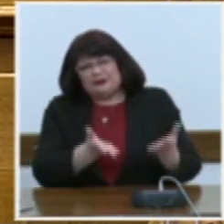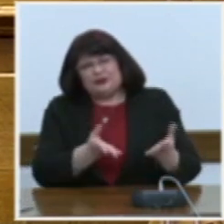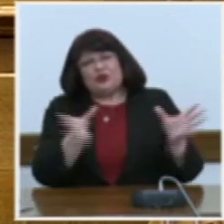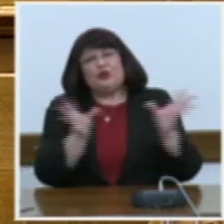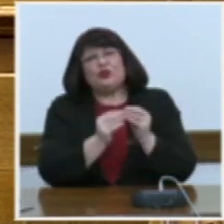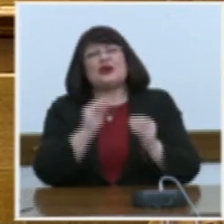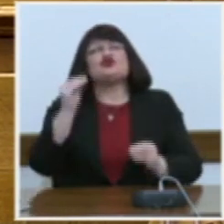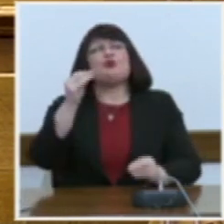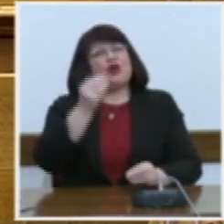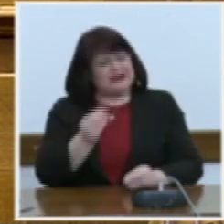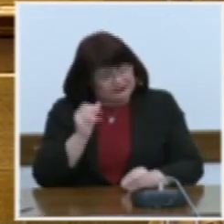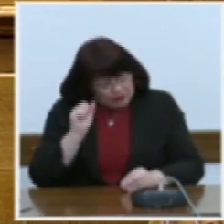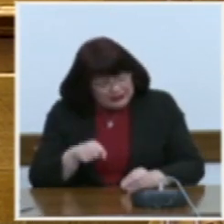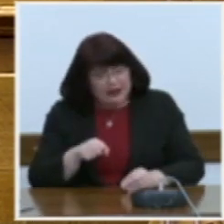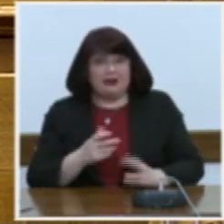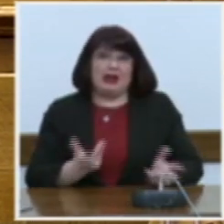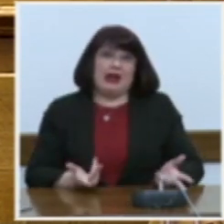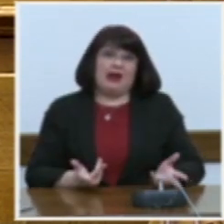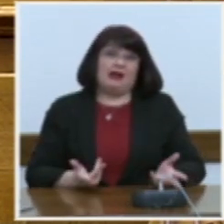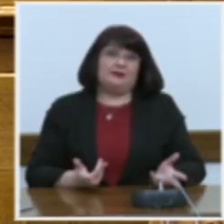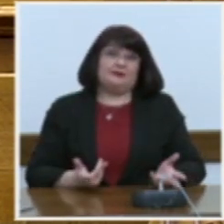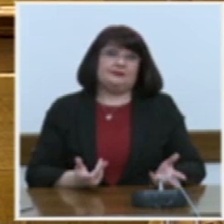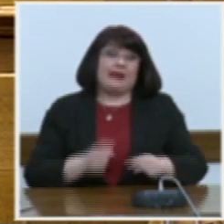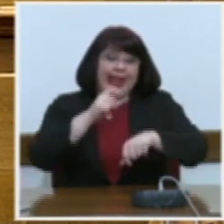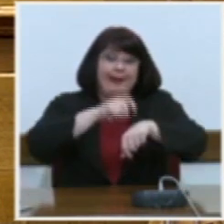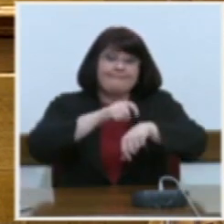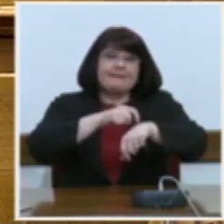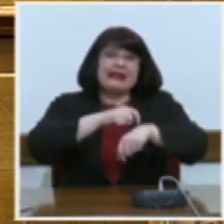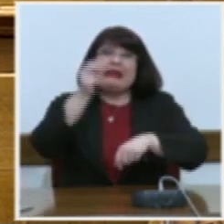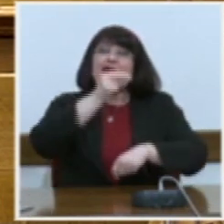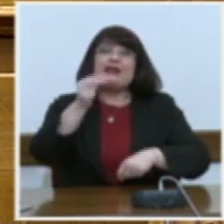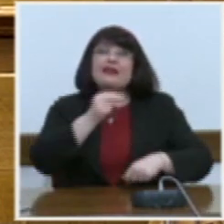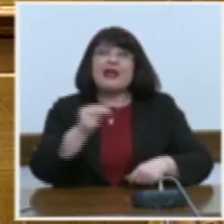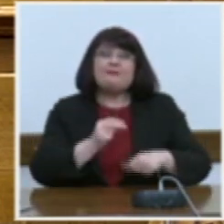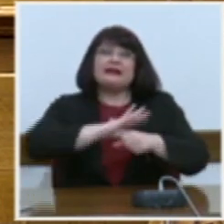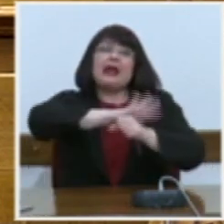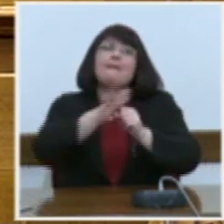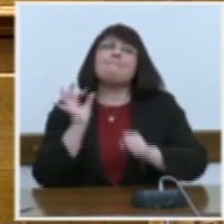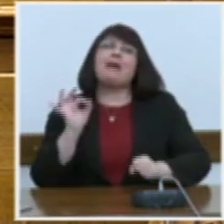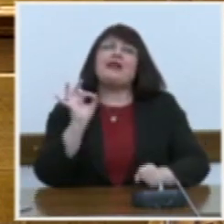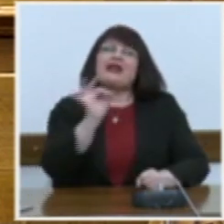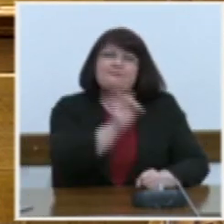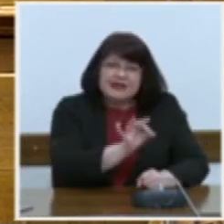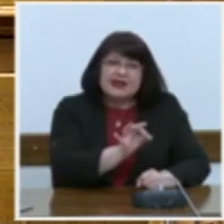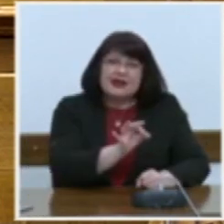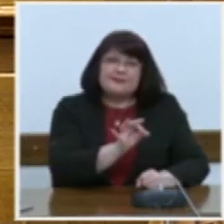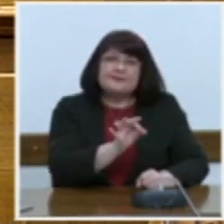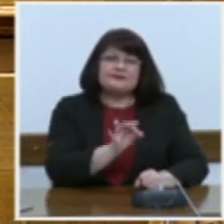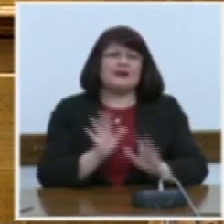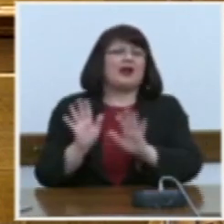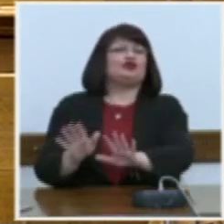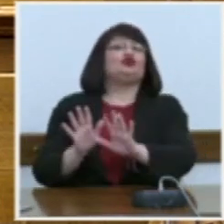πολιτισμού. Όμως επικαιρότητα είναι και η πανδημία, η οποία έχει αφαιθεί στην τύχη